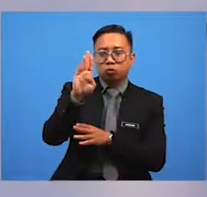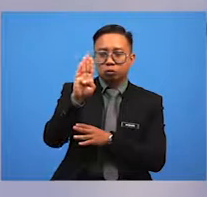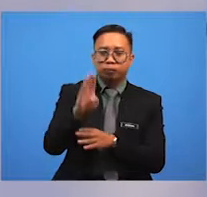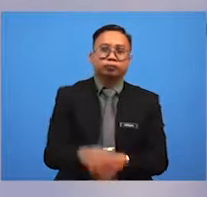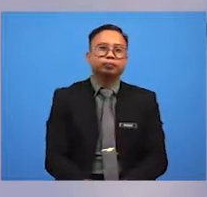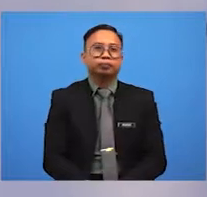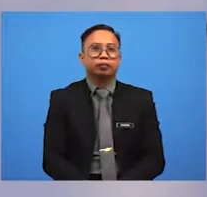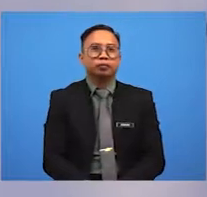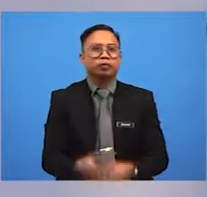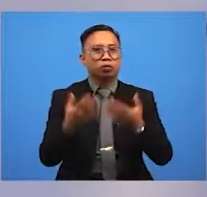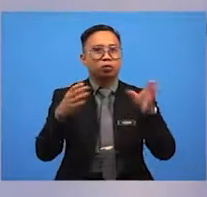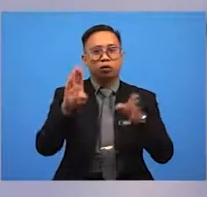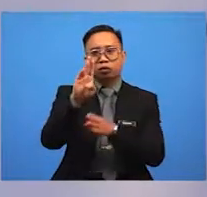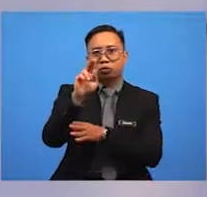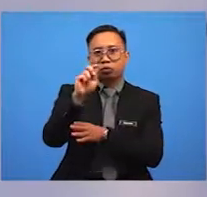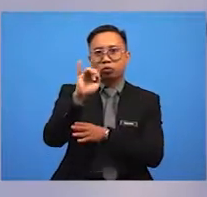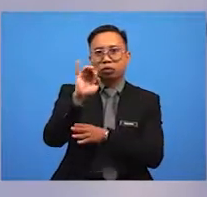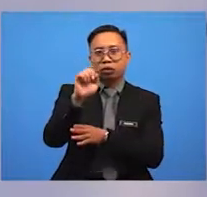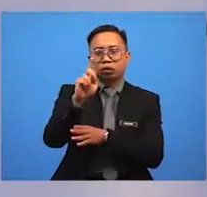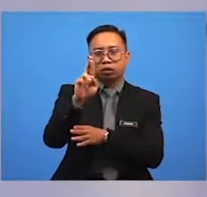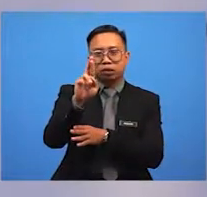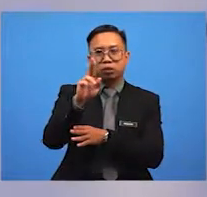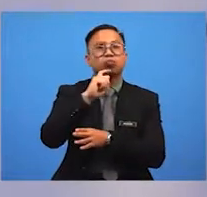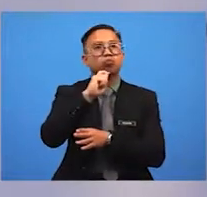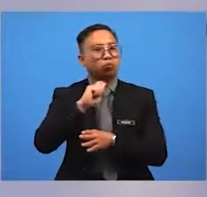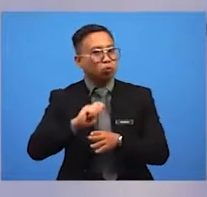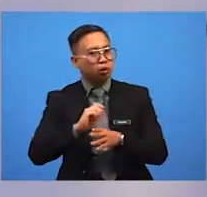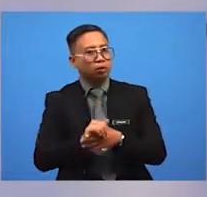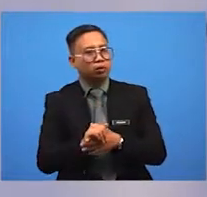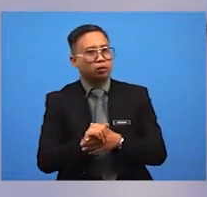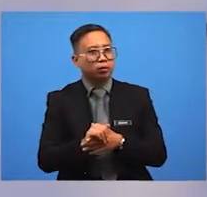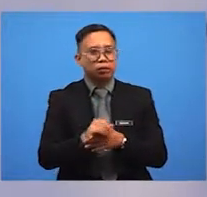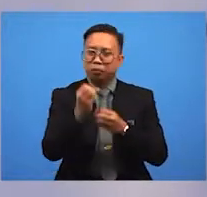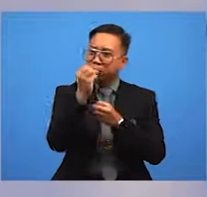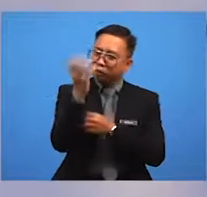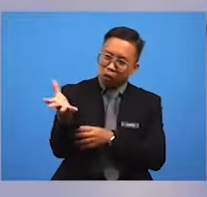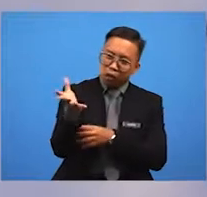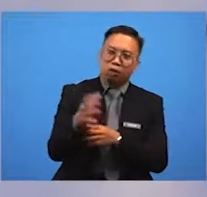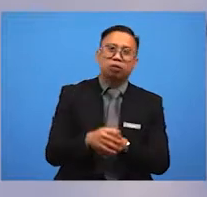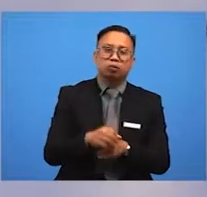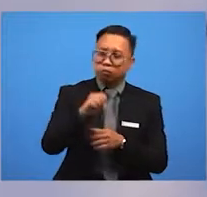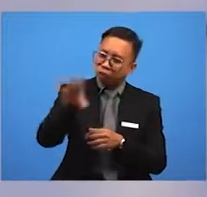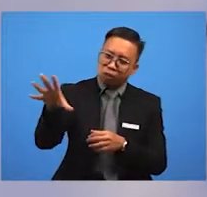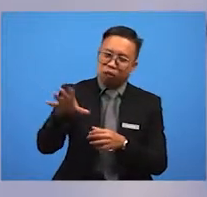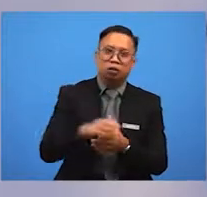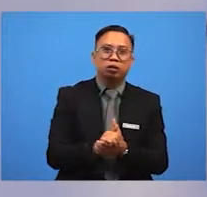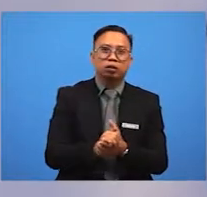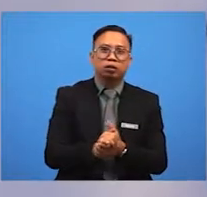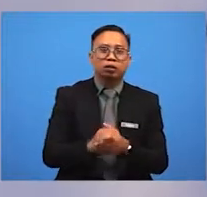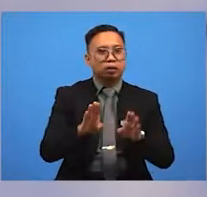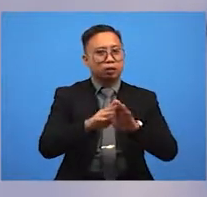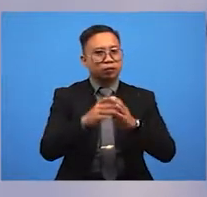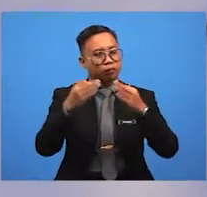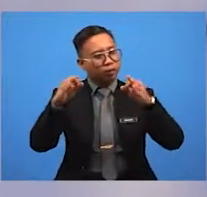Apabila butil de bunga matang, punti de bunga akan pecah dan butil de bunga